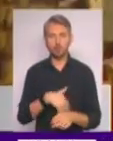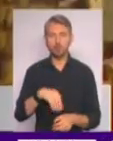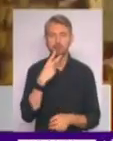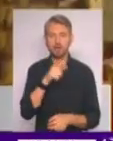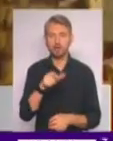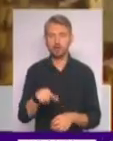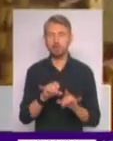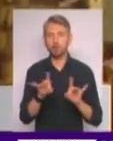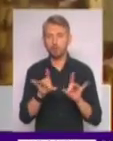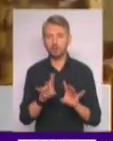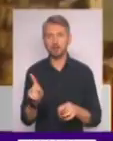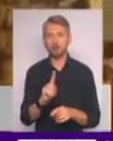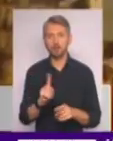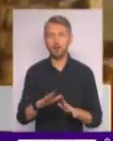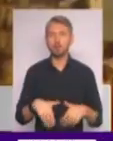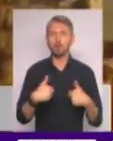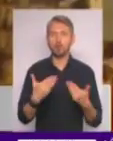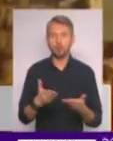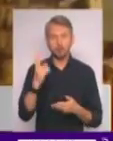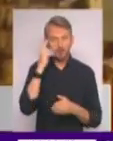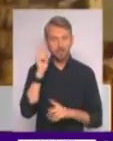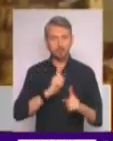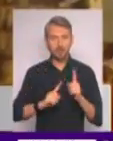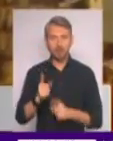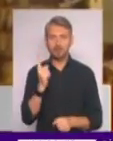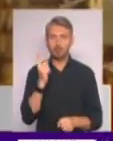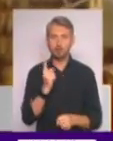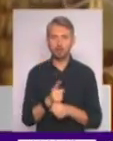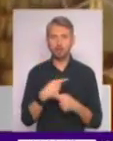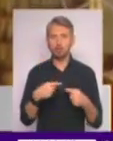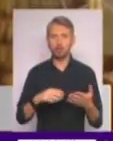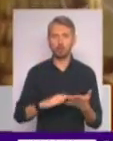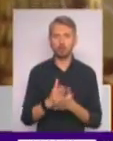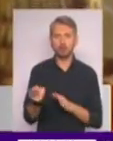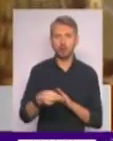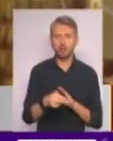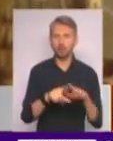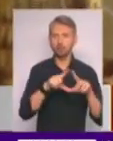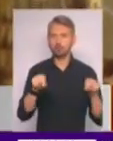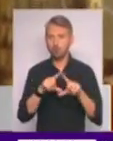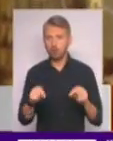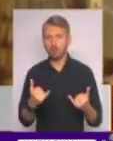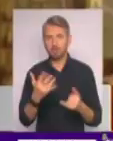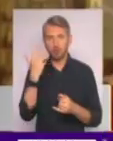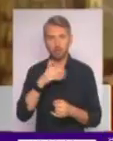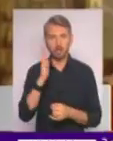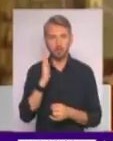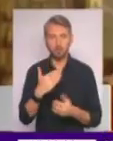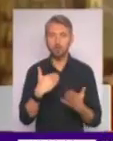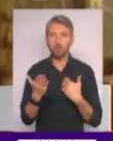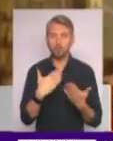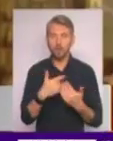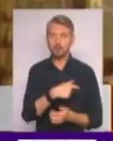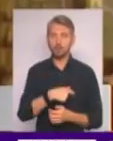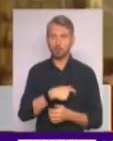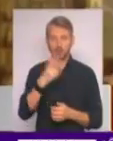глядачам розповісти про те, що пропонують взагалі у Київраді заборонити будь-яку політичну агітацію в школах. І тепер, коли вже ми будемо спілкуватися з